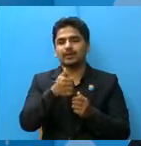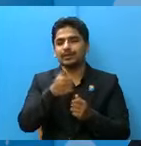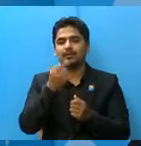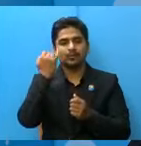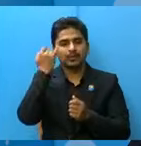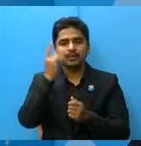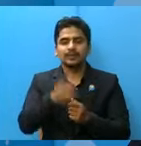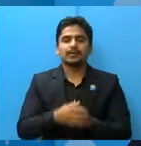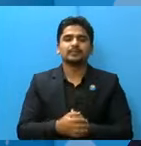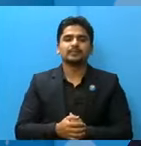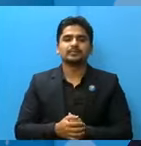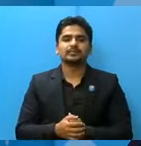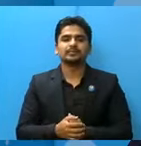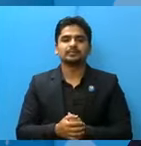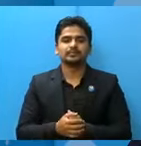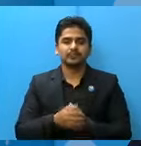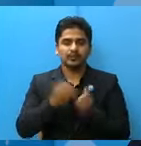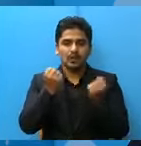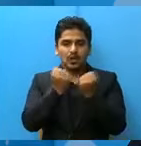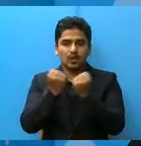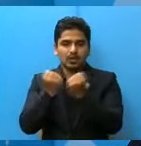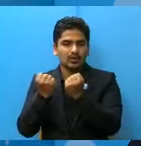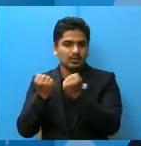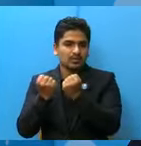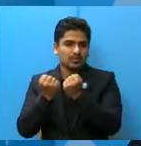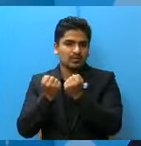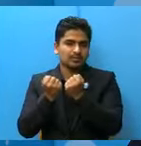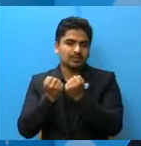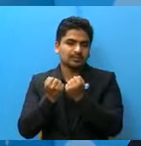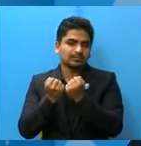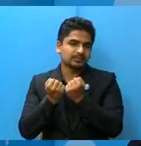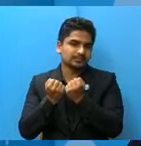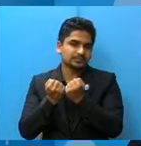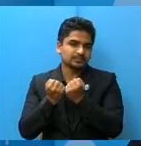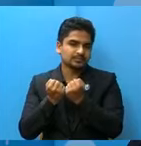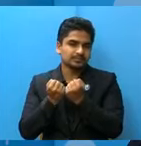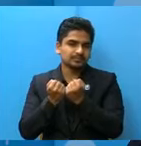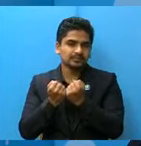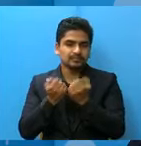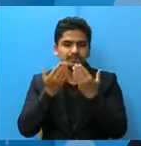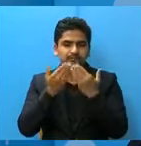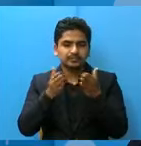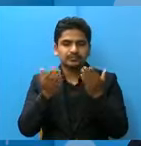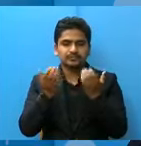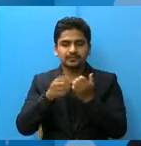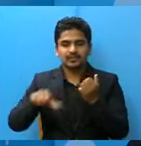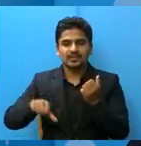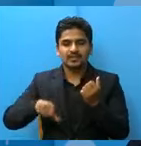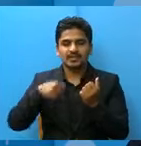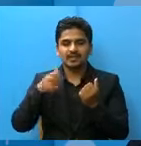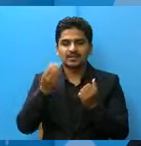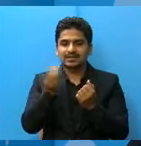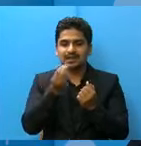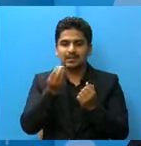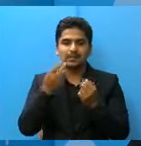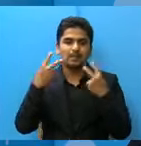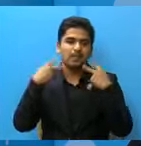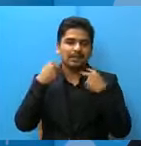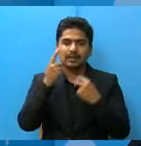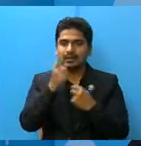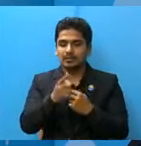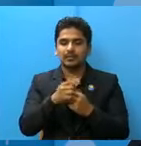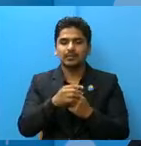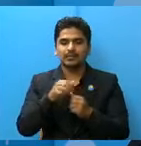लगडाउन खुला गरनू जीवन सामन्नी करण को बाद देता हो